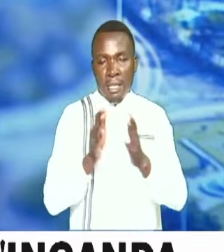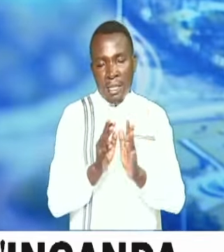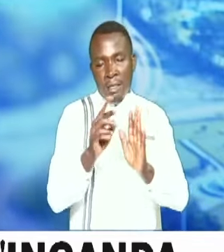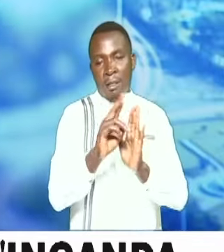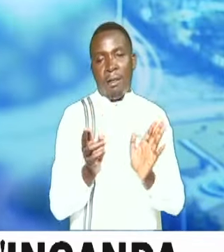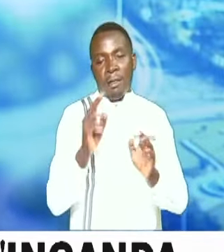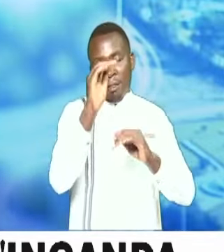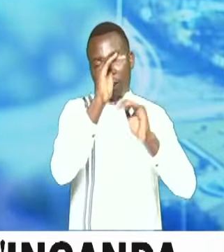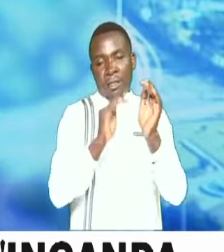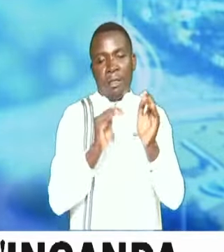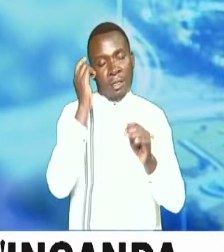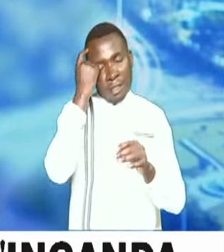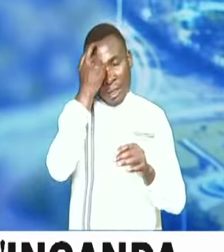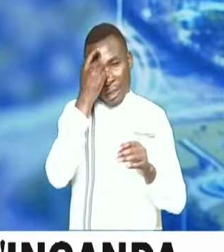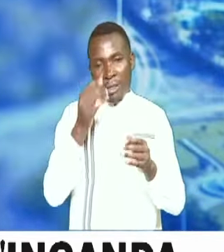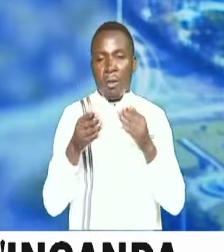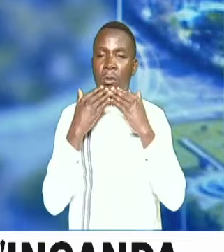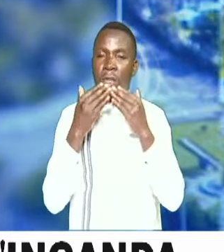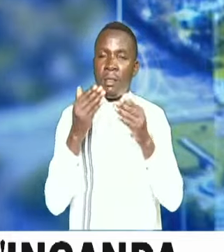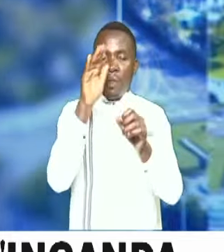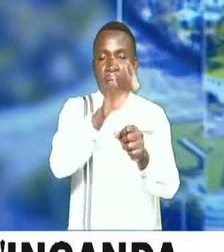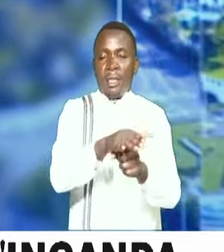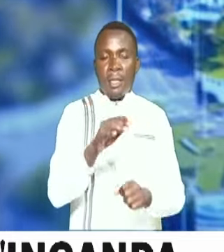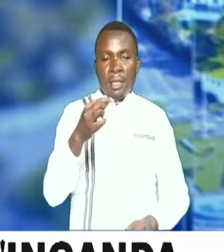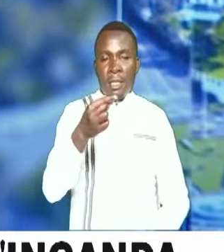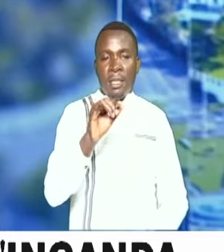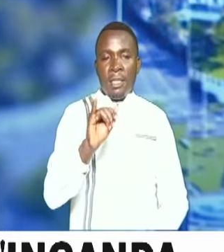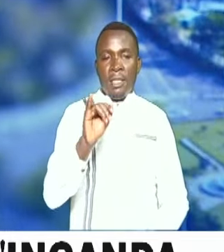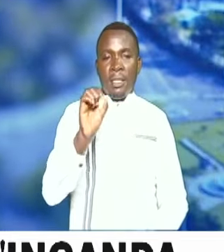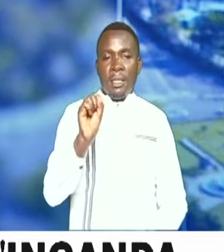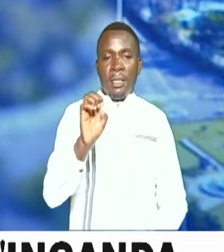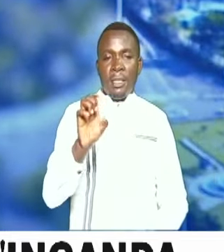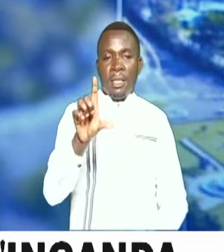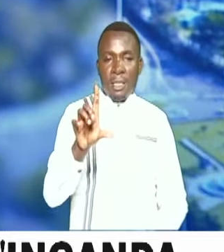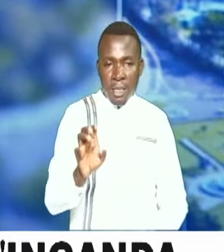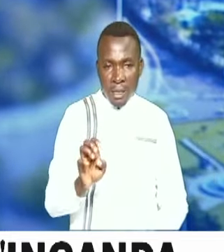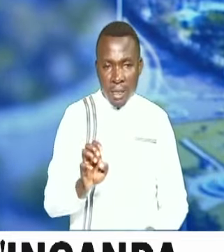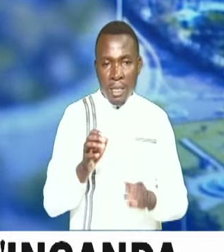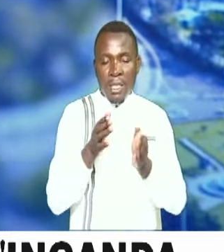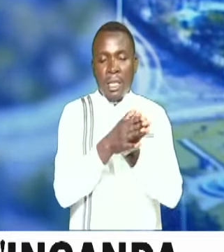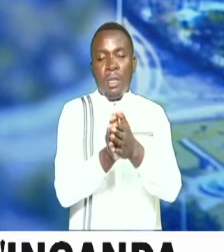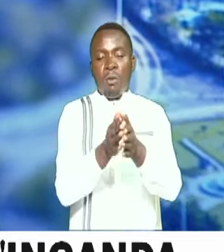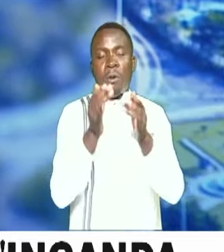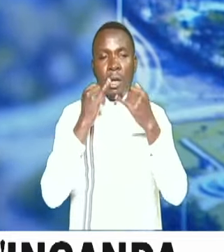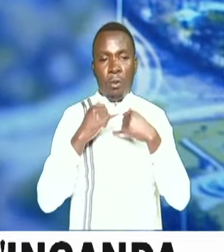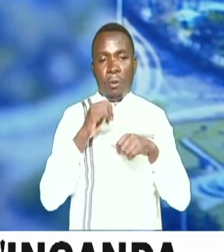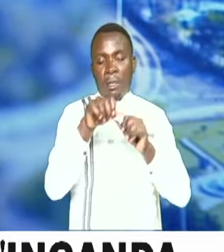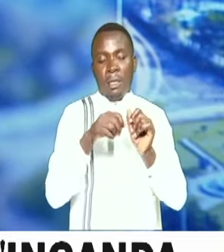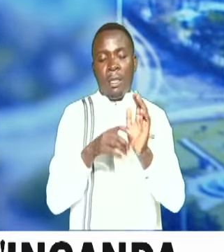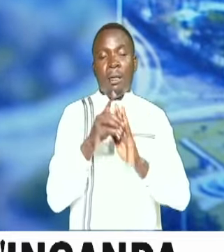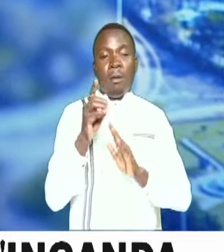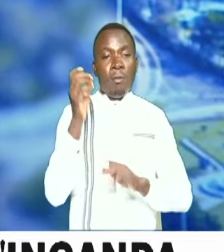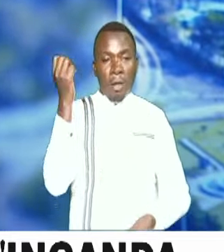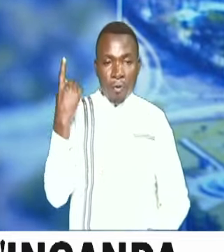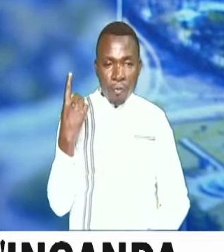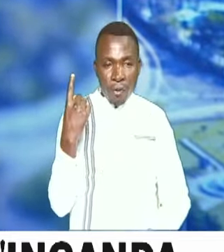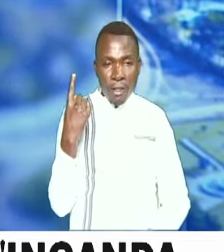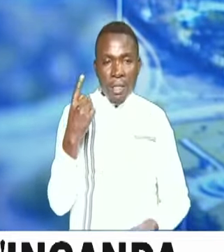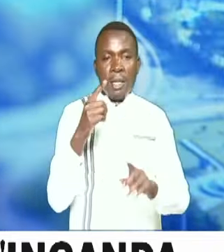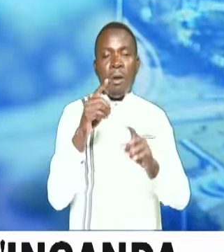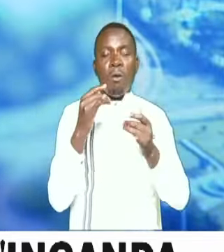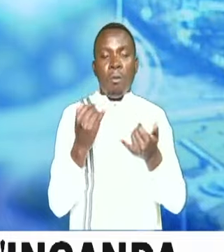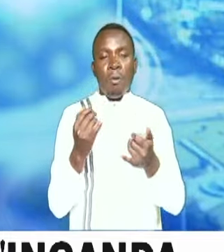Turamushimiye cyane Josi Jean Gisele. Inkuru rero yatubwiraga murayumvishe ibijyanye n'iterambere ry'inganda. Uyu munsi nibwo